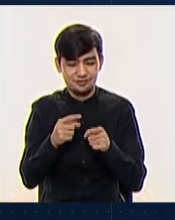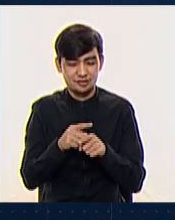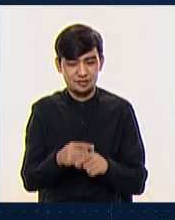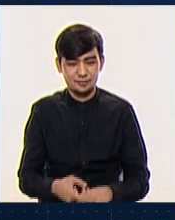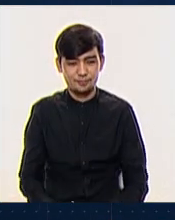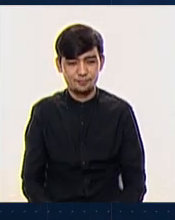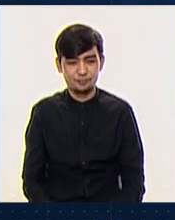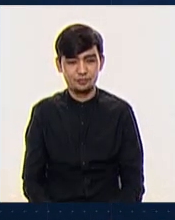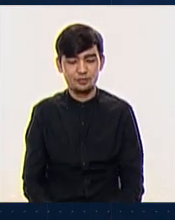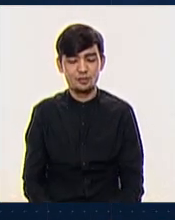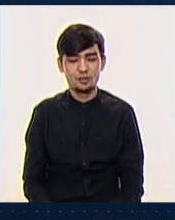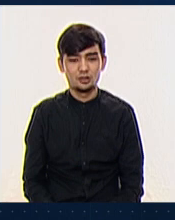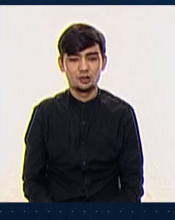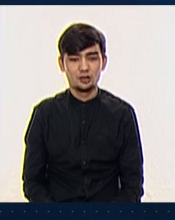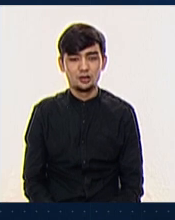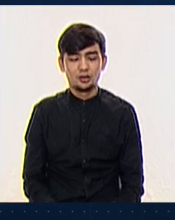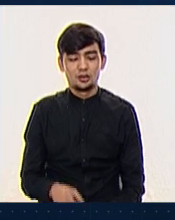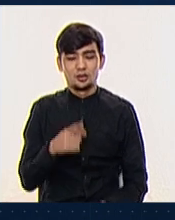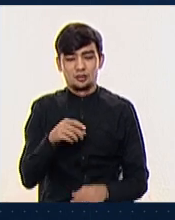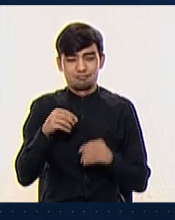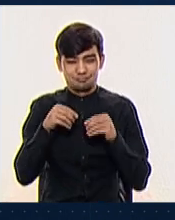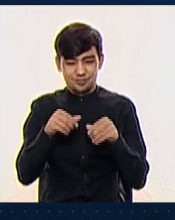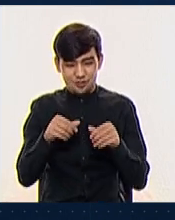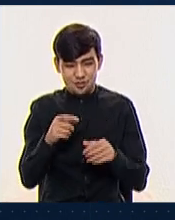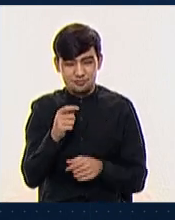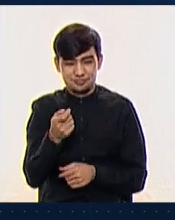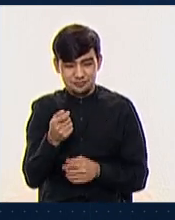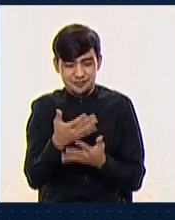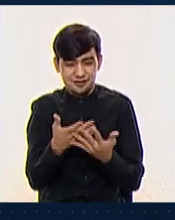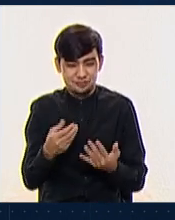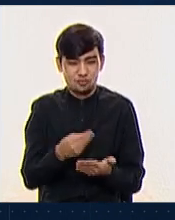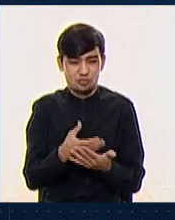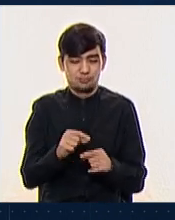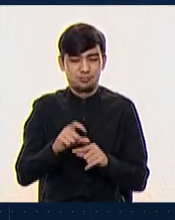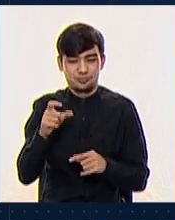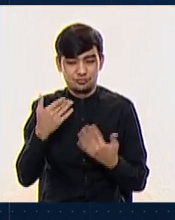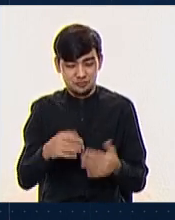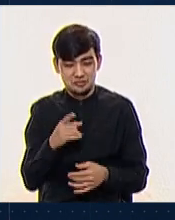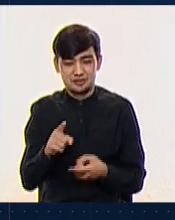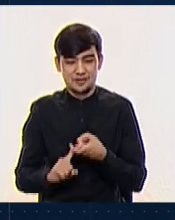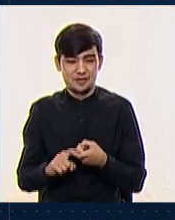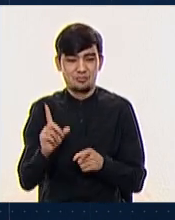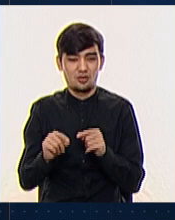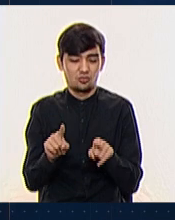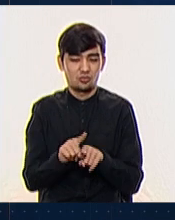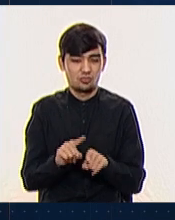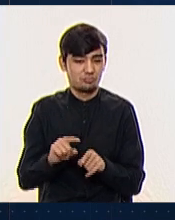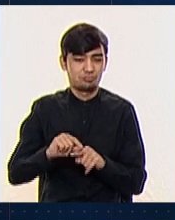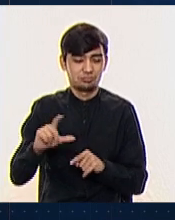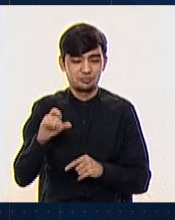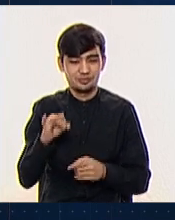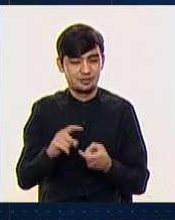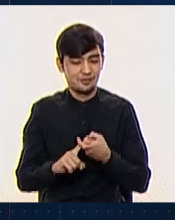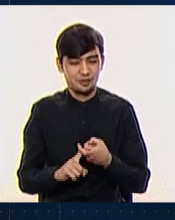инфляции. Подорожали корма, подорожали энергоносители. То есть это общее подорожание. Если посмотреть в общем тренде,